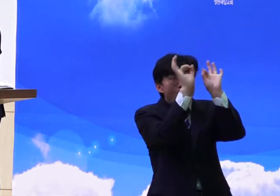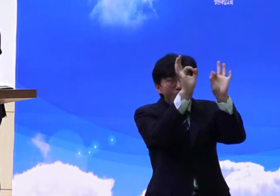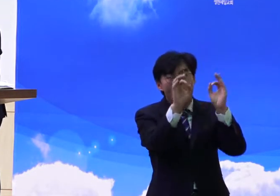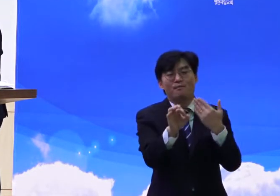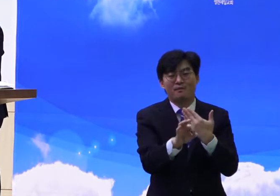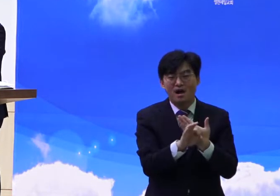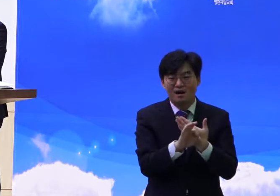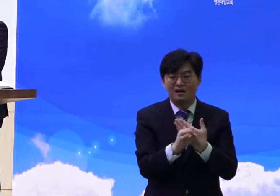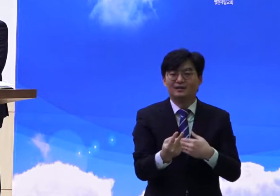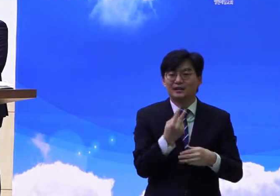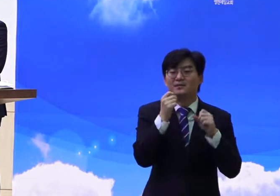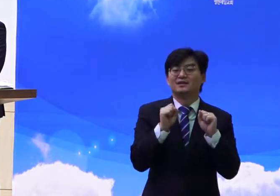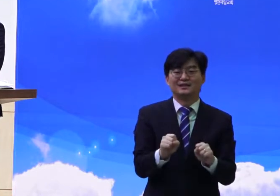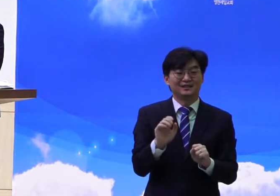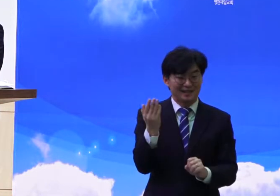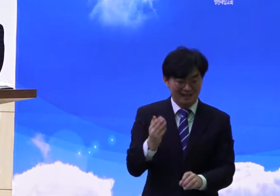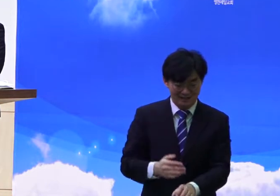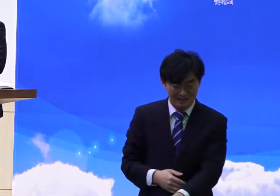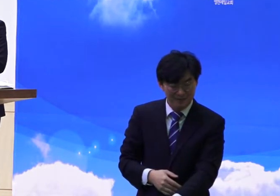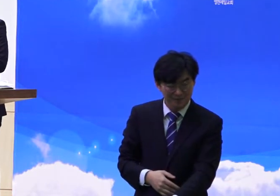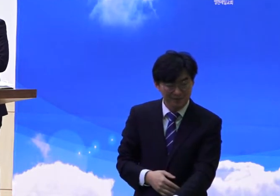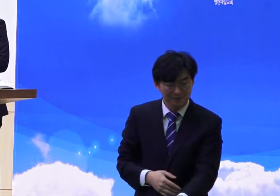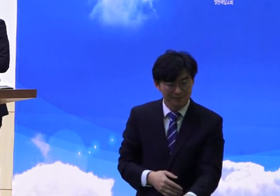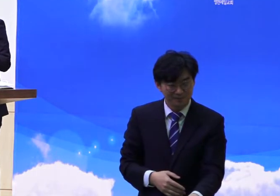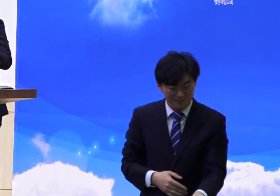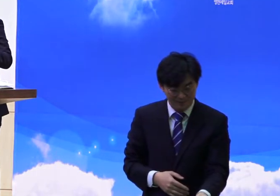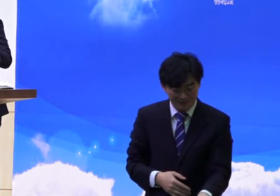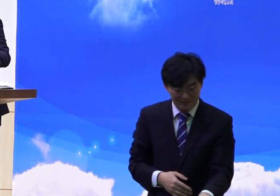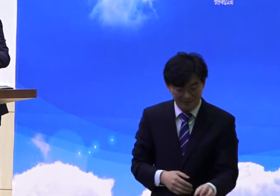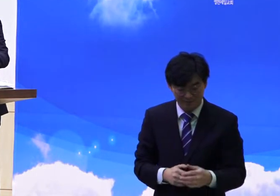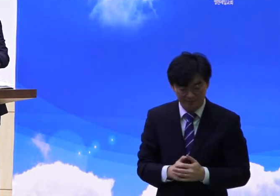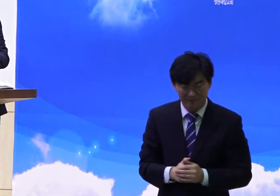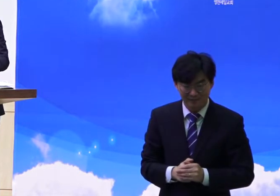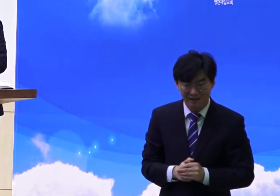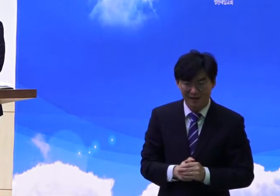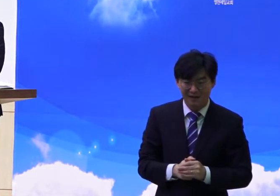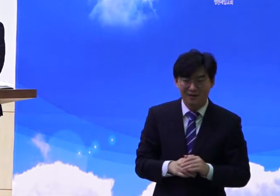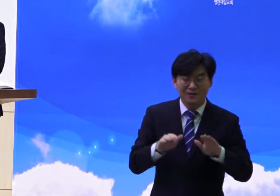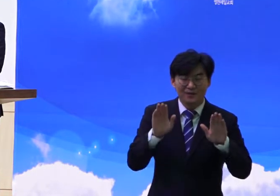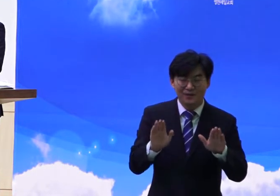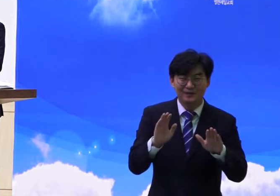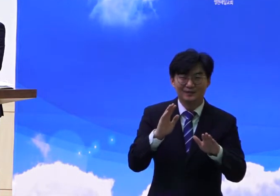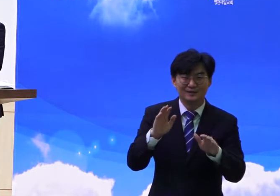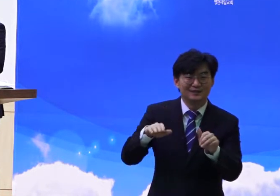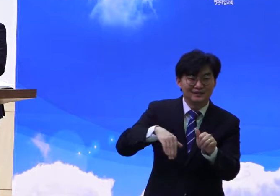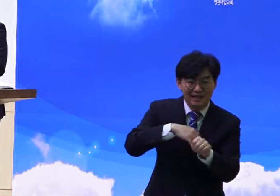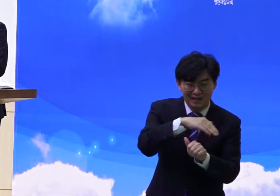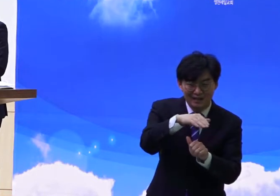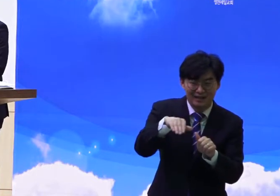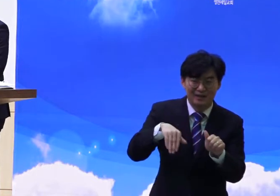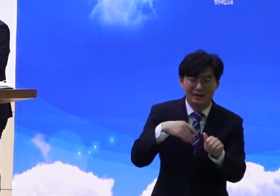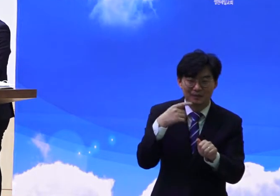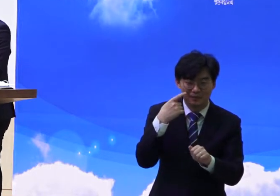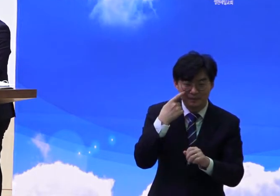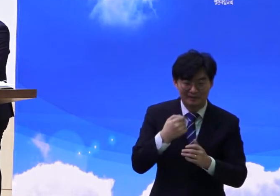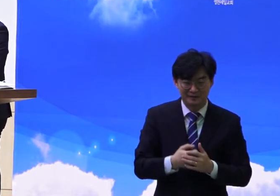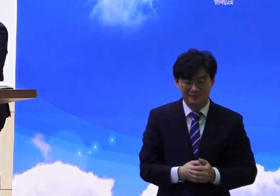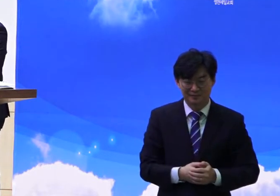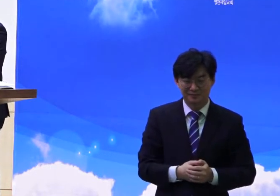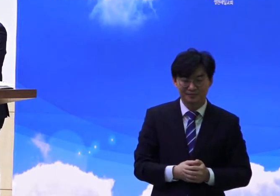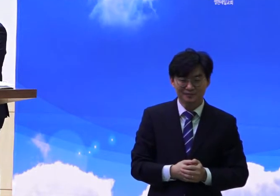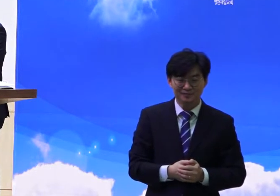삶에서 하나님께서 그런 것을 요구하십니다. 그런데 여러분, 오늘 본문의 상황을 여러분 한번 생각해 보시면서